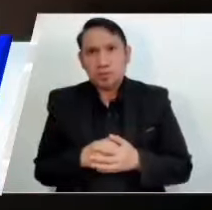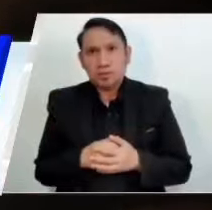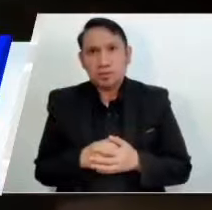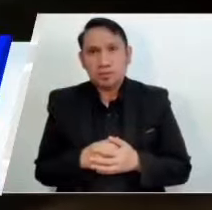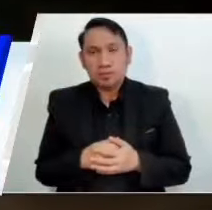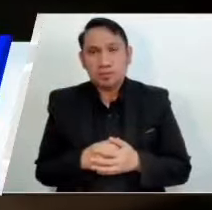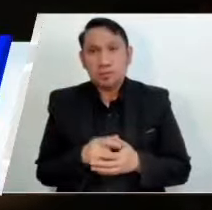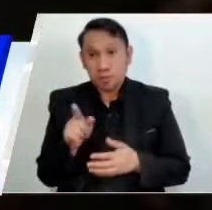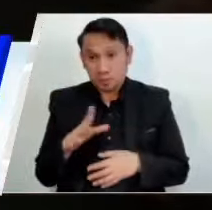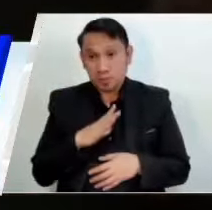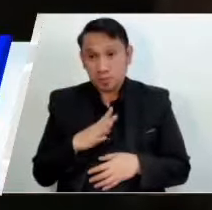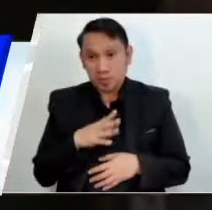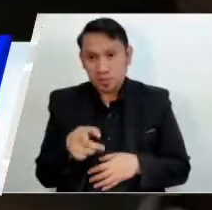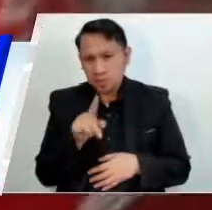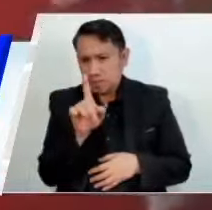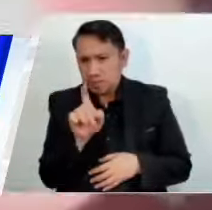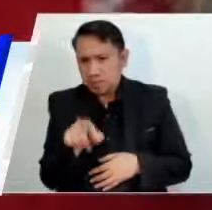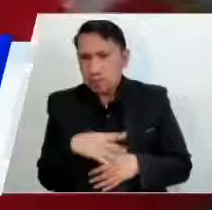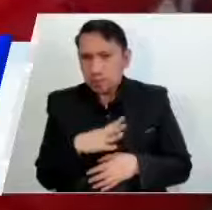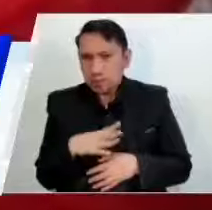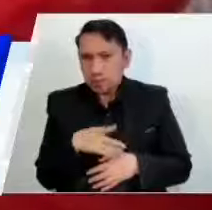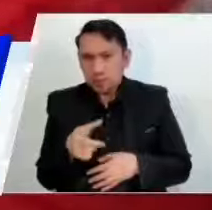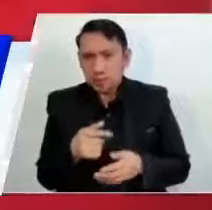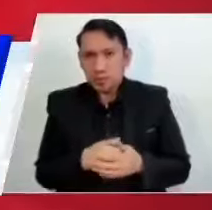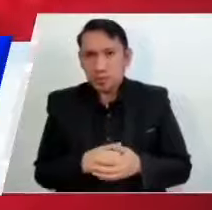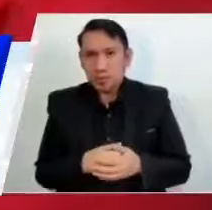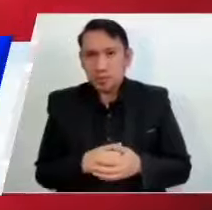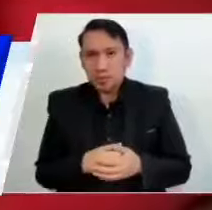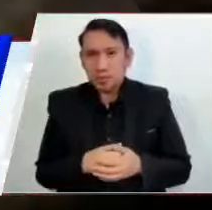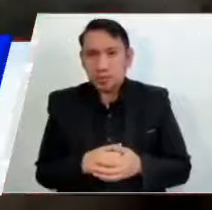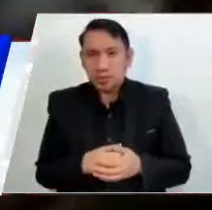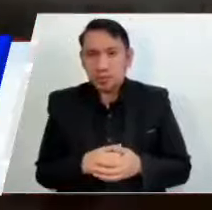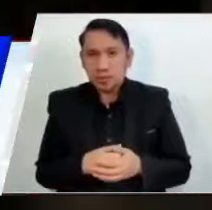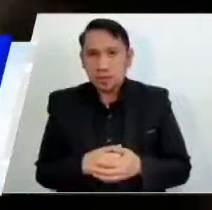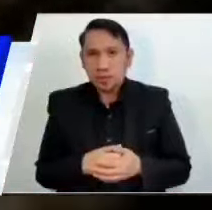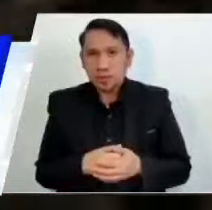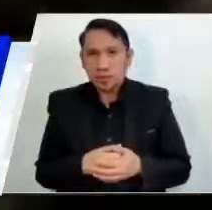ka naman. Buka lang tayong konti kapatid para malagyan siya ng angis.